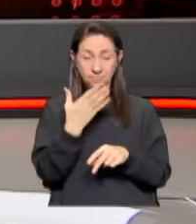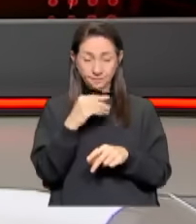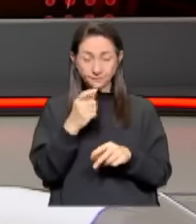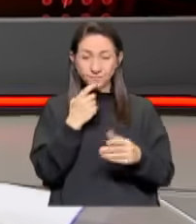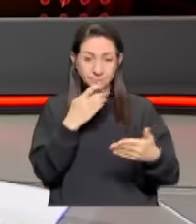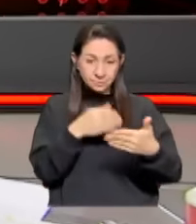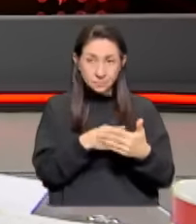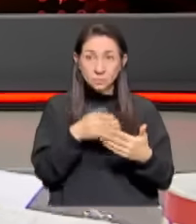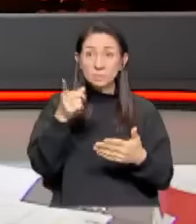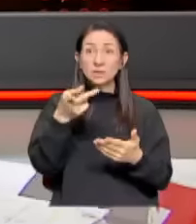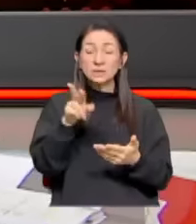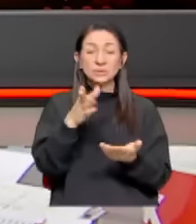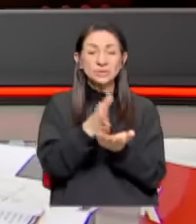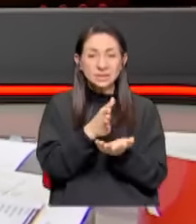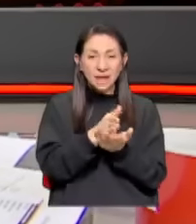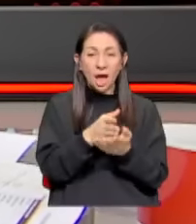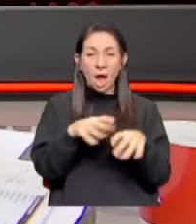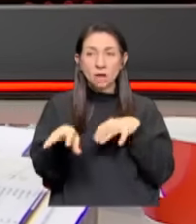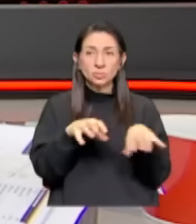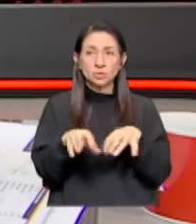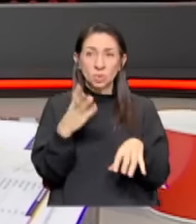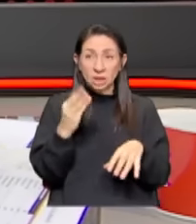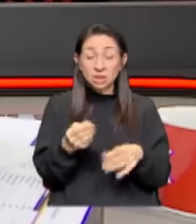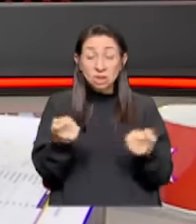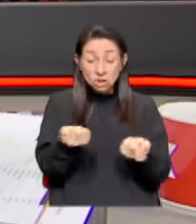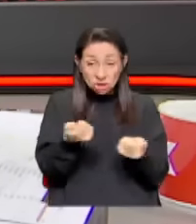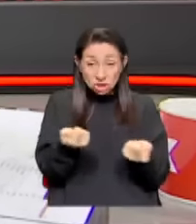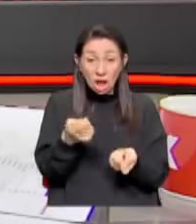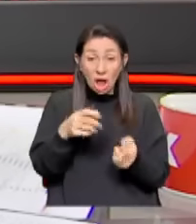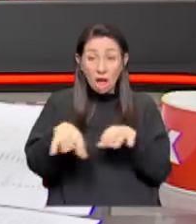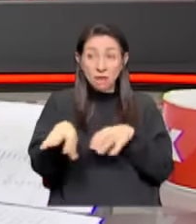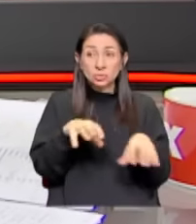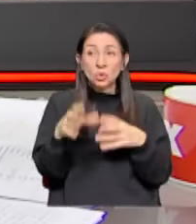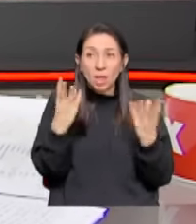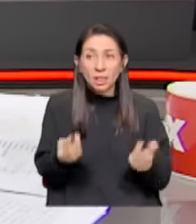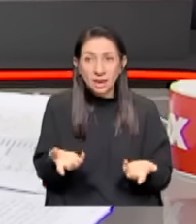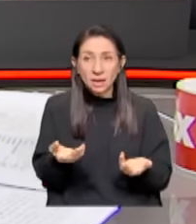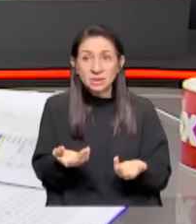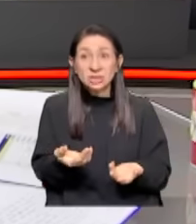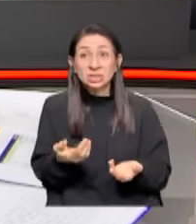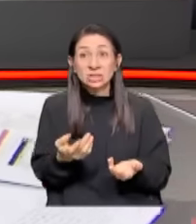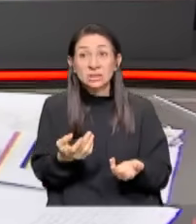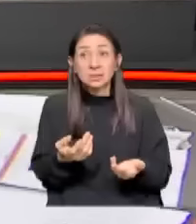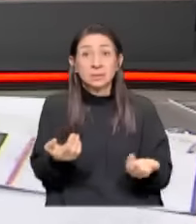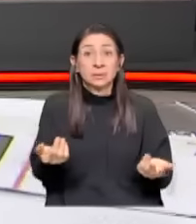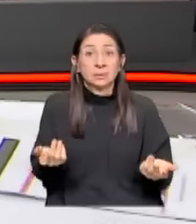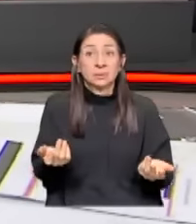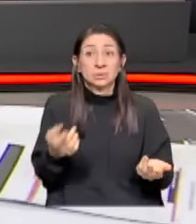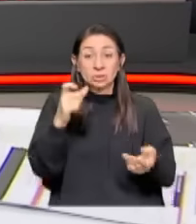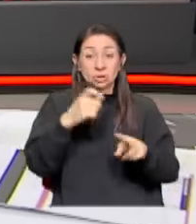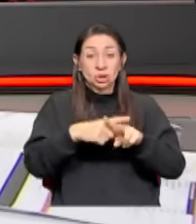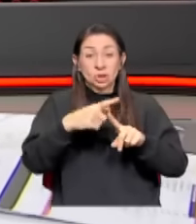Emeklilikte yaşa takılanlar. Cenazede ayrımcılığa takılanlar. Çalışırken ayrımcılığa takılanlar. Cat, çat.